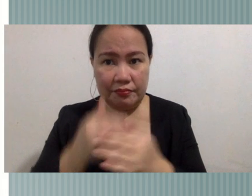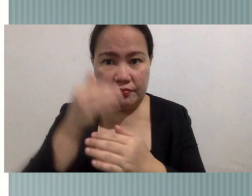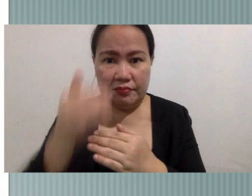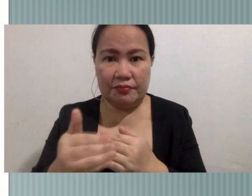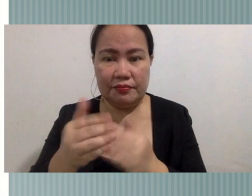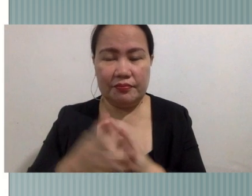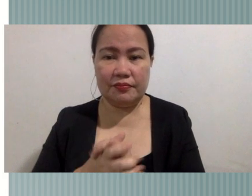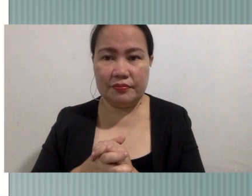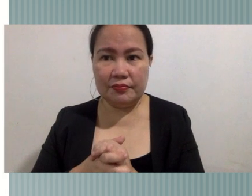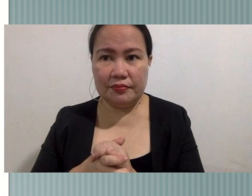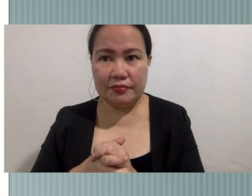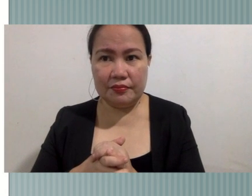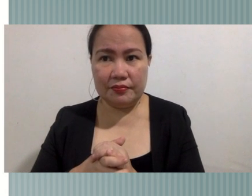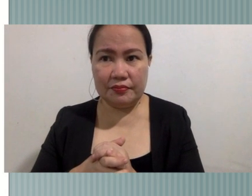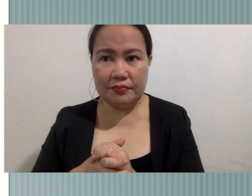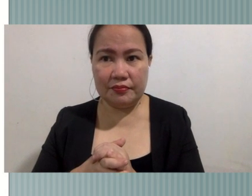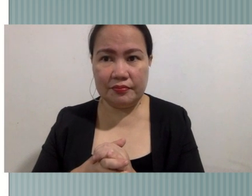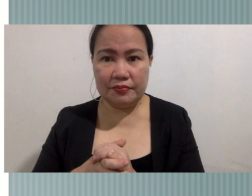Next,